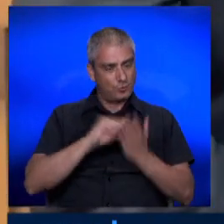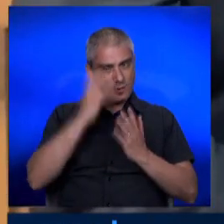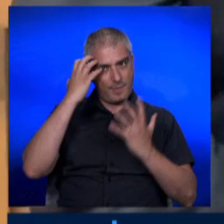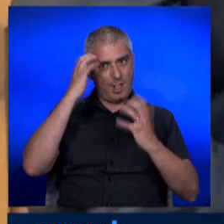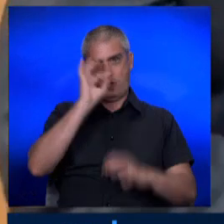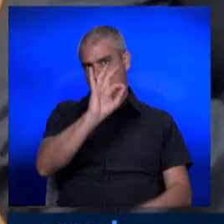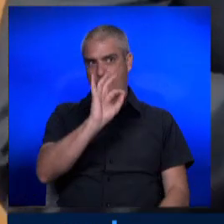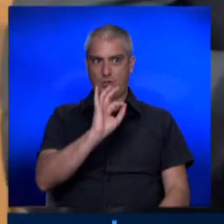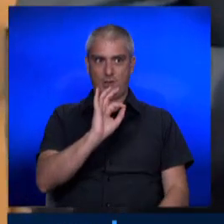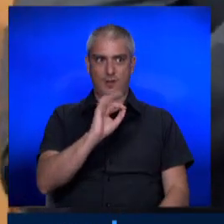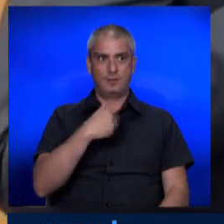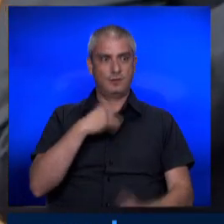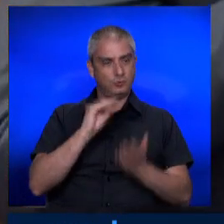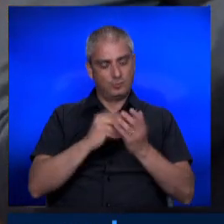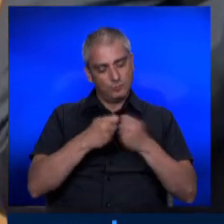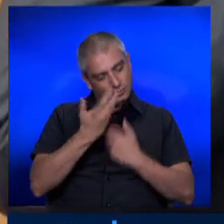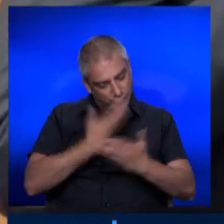لحكمتكم ونحتاج